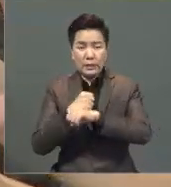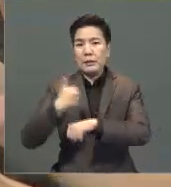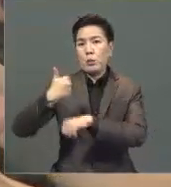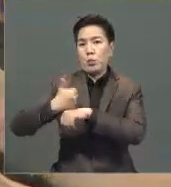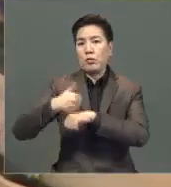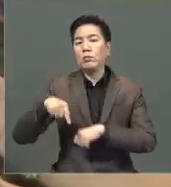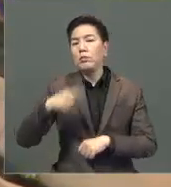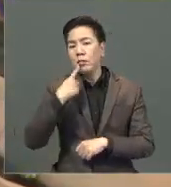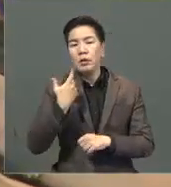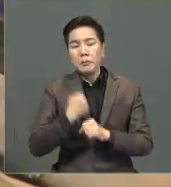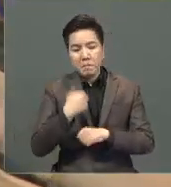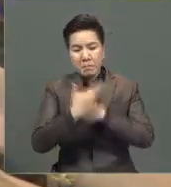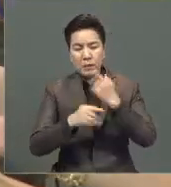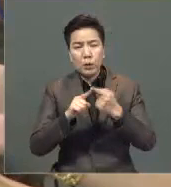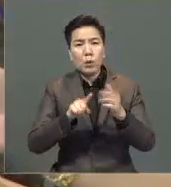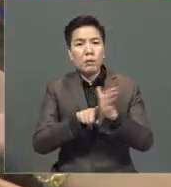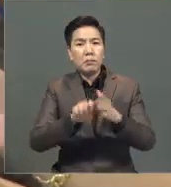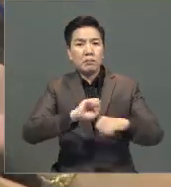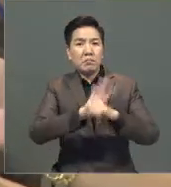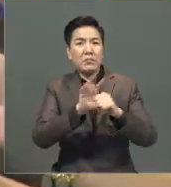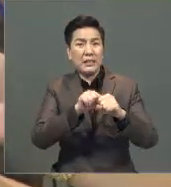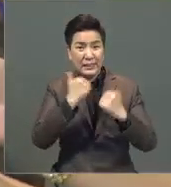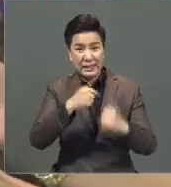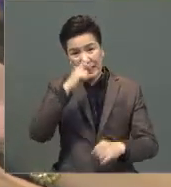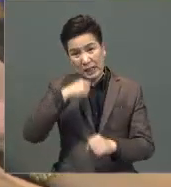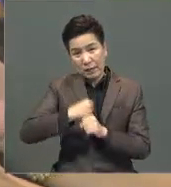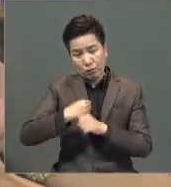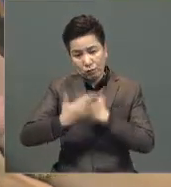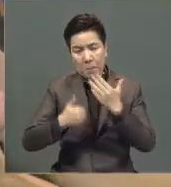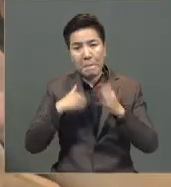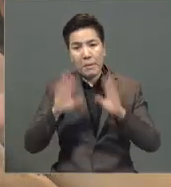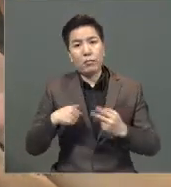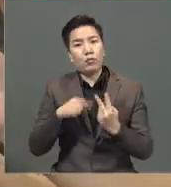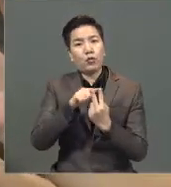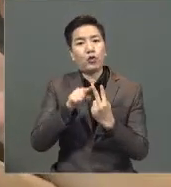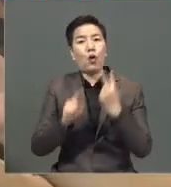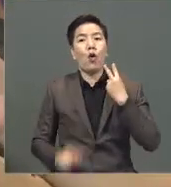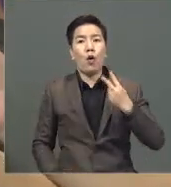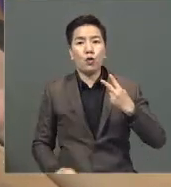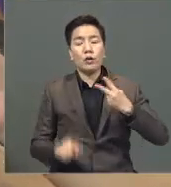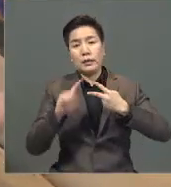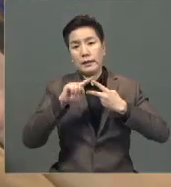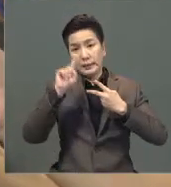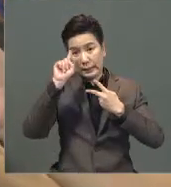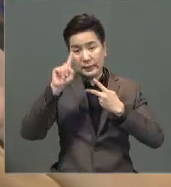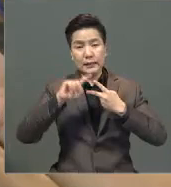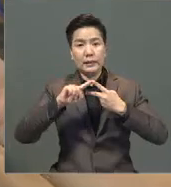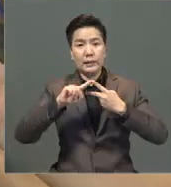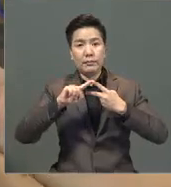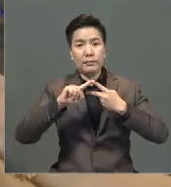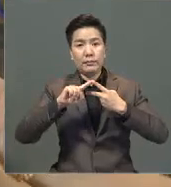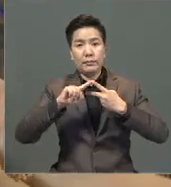การพัฒนาวัคซีนป้องกันคง v19ต้นแบบตอนนี้เรามีอยู่ 2ชนิดด้วยกันค่ะชนิดแรกก็คือ